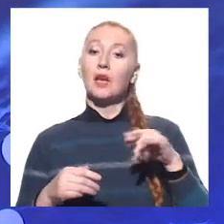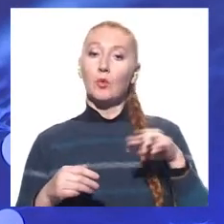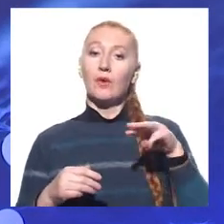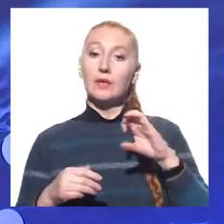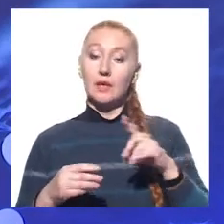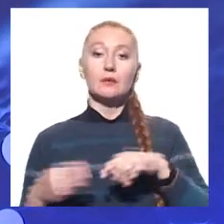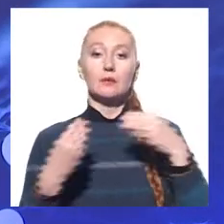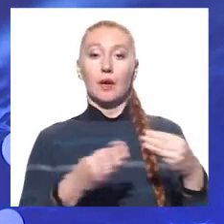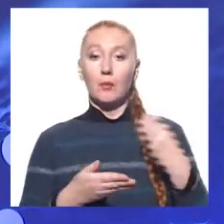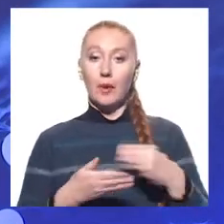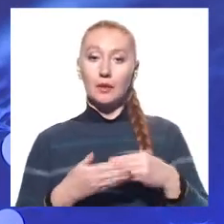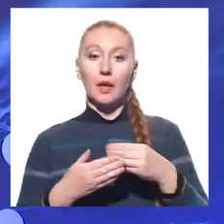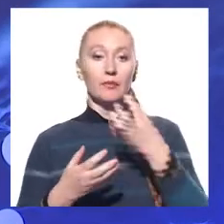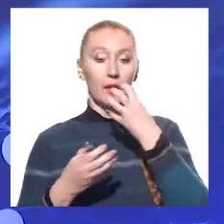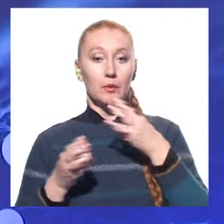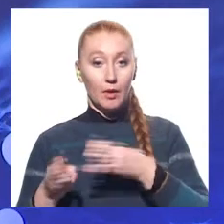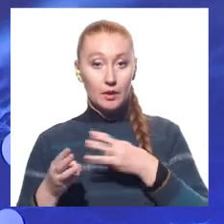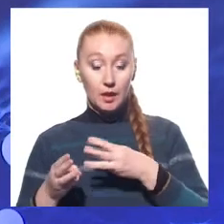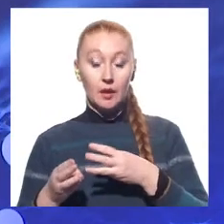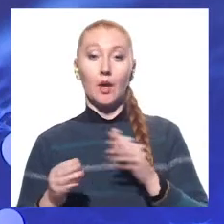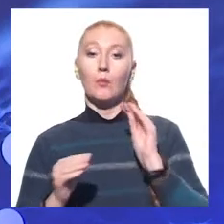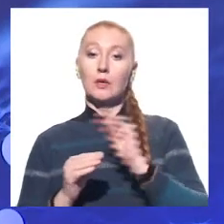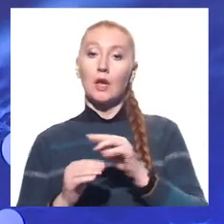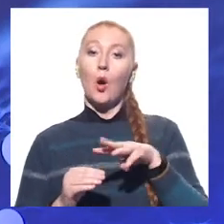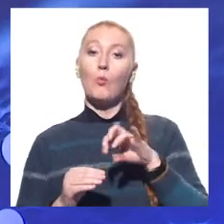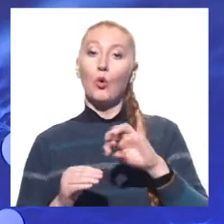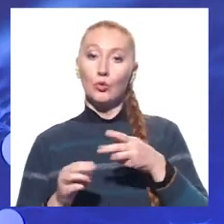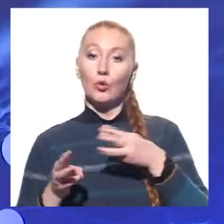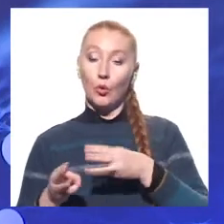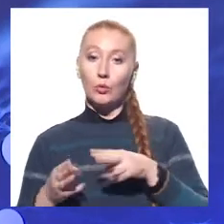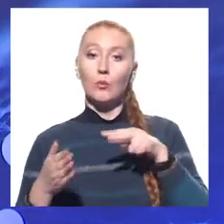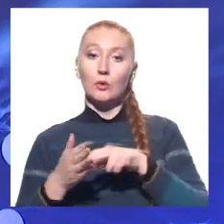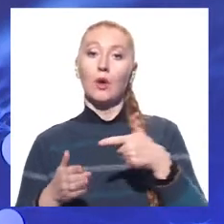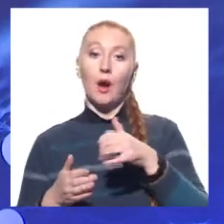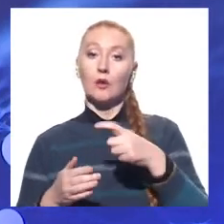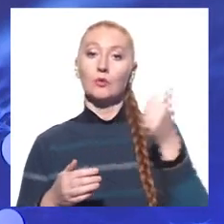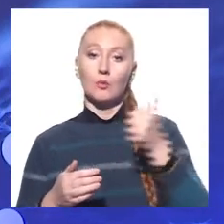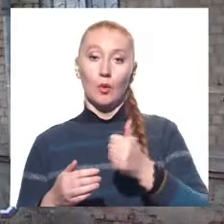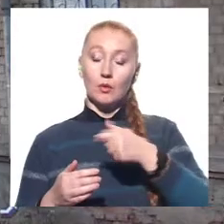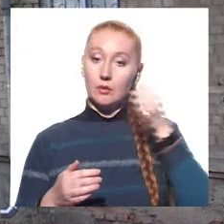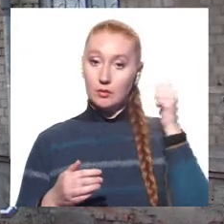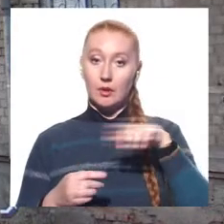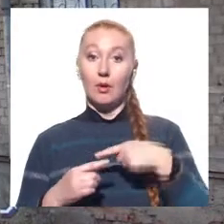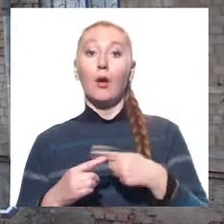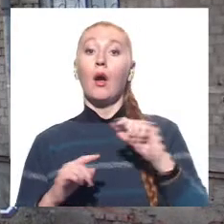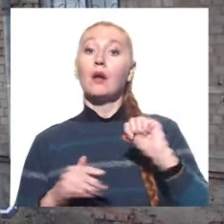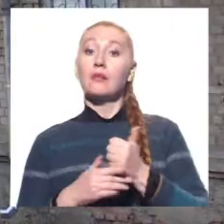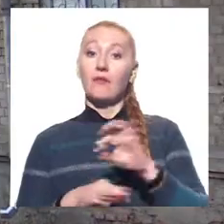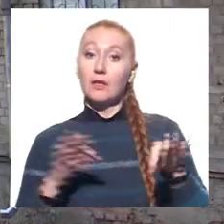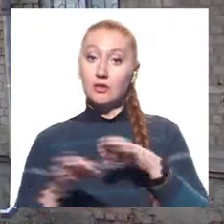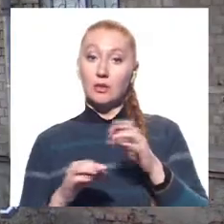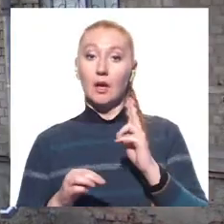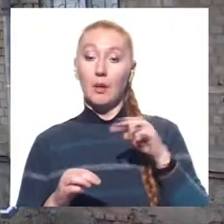на баланс КП «Теплоенерго». Поставили модульну котельну, яку підключили до газу минулого тижня. За словами головного інженера